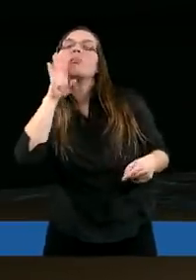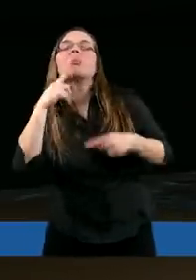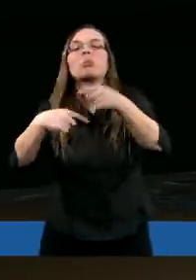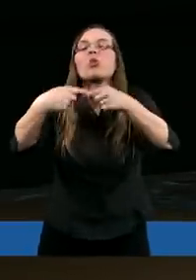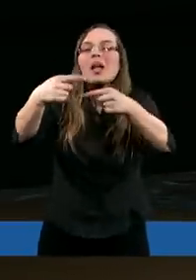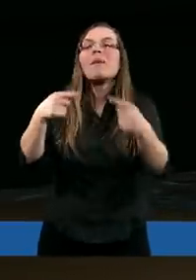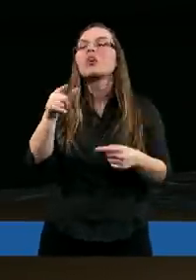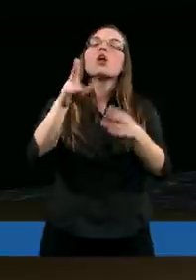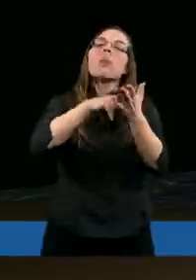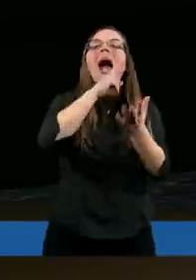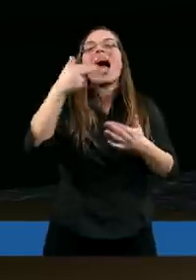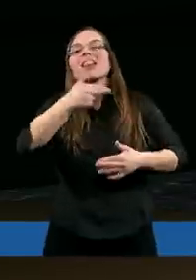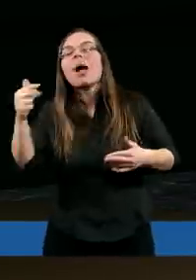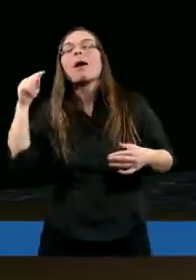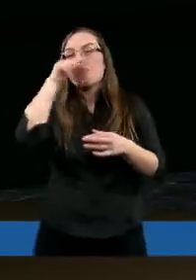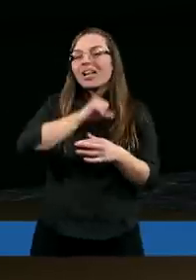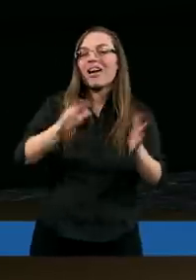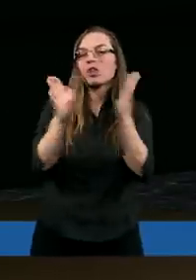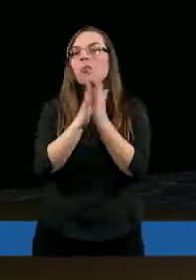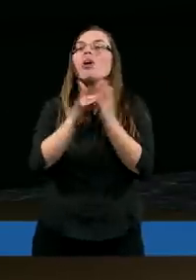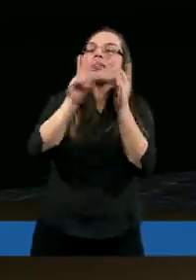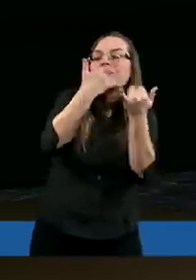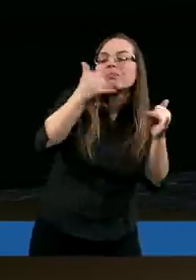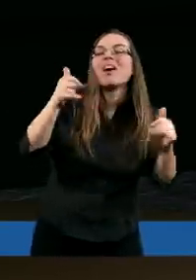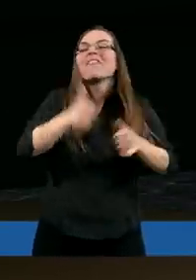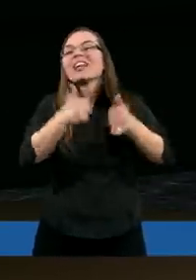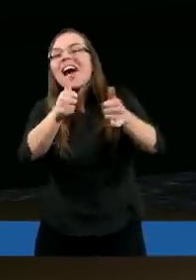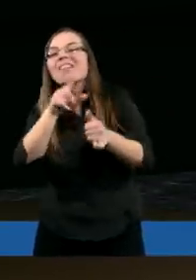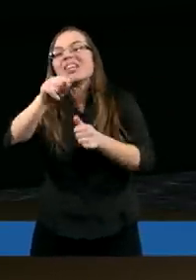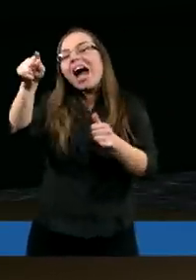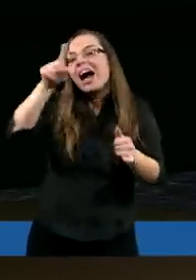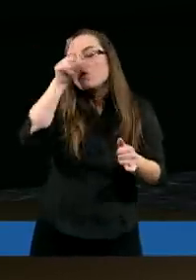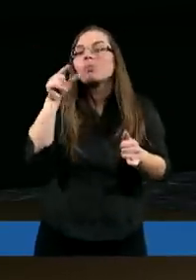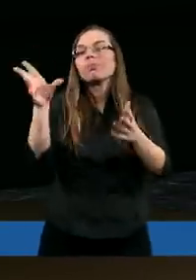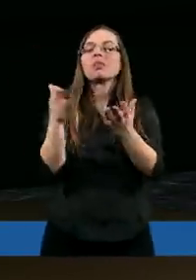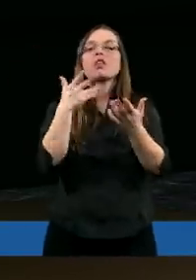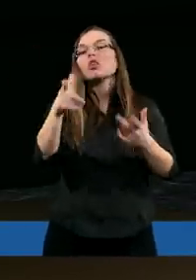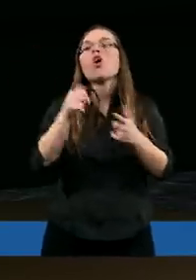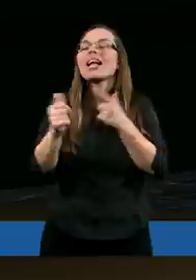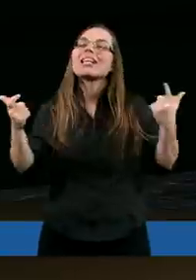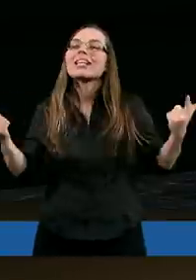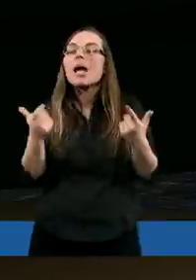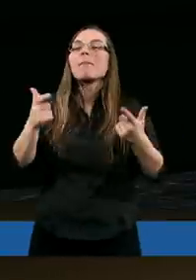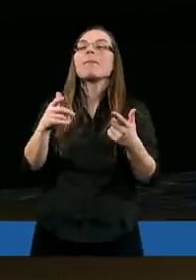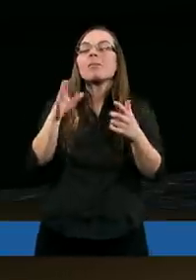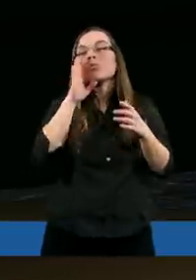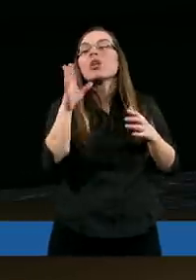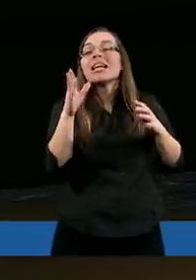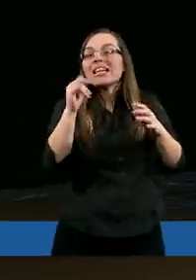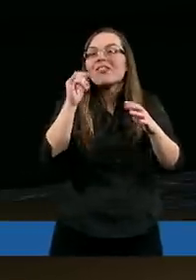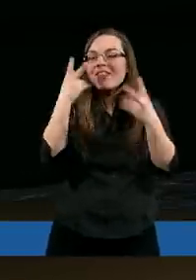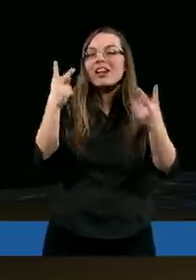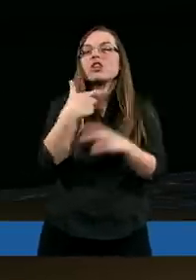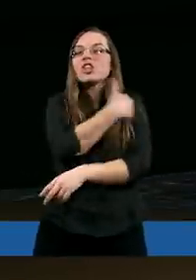każdy temat się potrafił modlić i załatwiać wszystkie sprawy. Bo to już jest niebezpieczne w chrześcijaństwie,